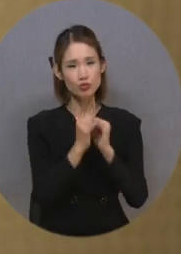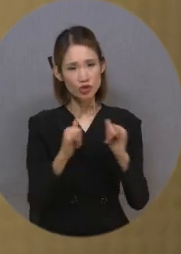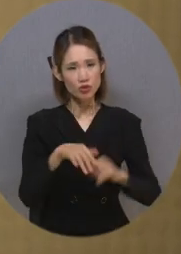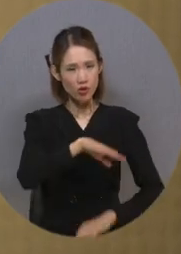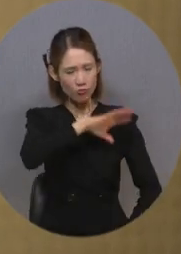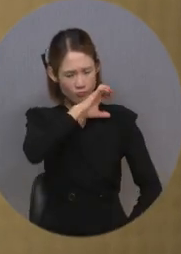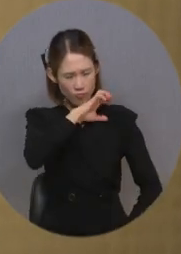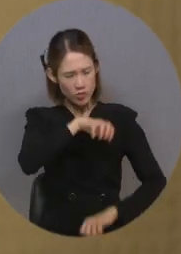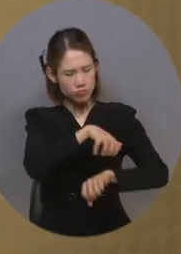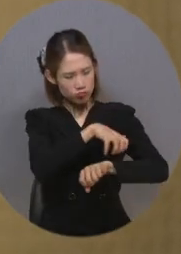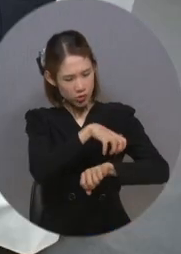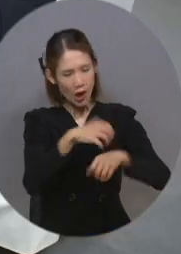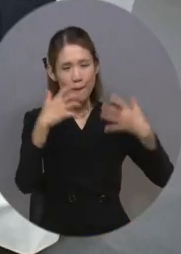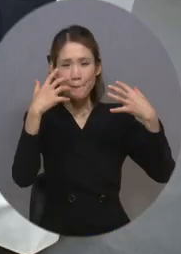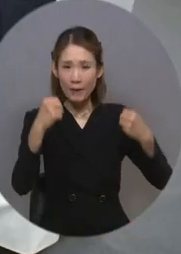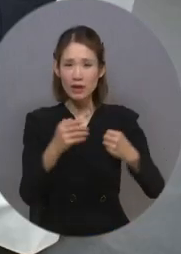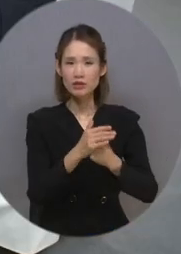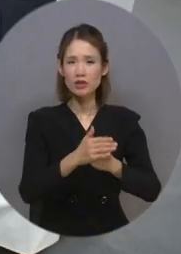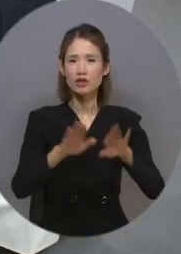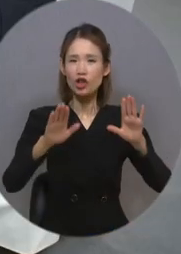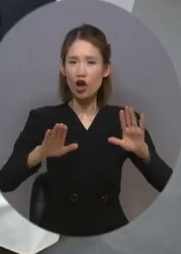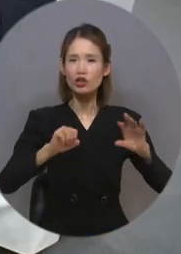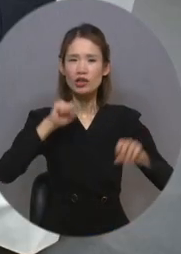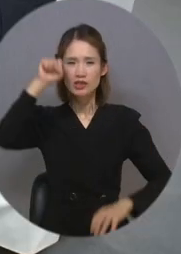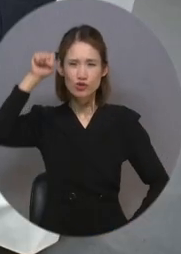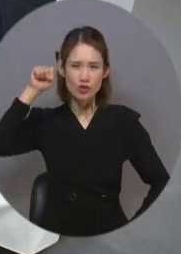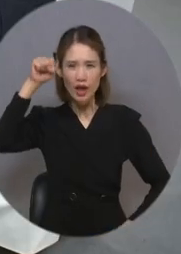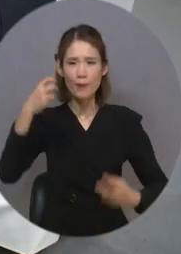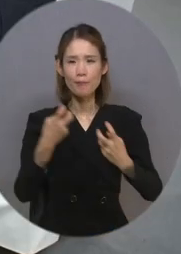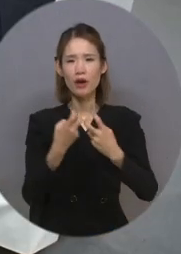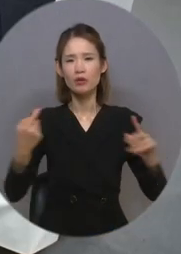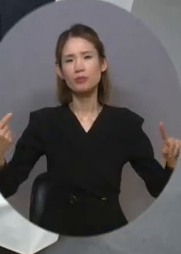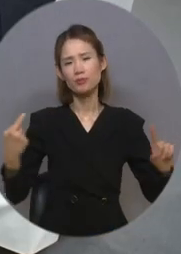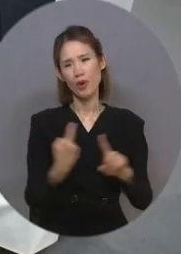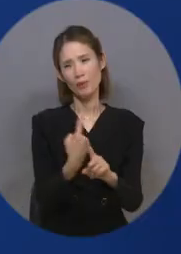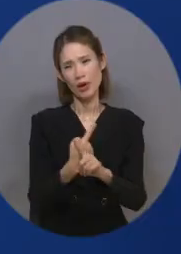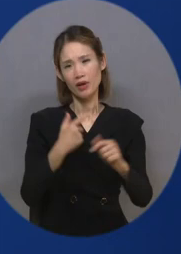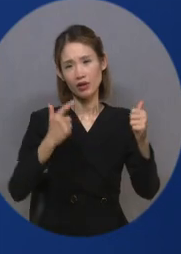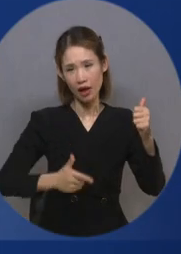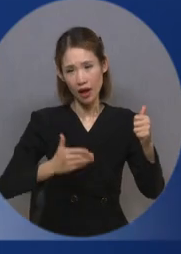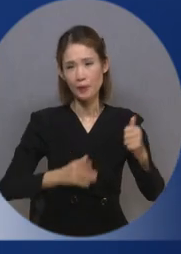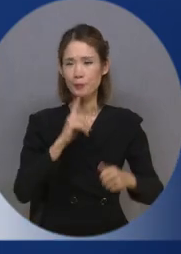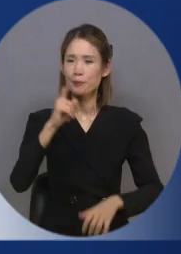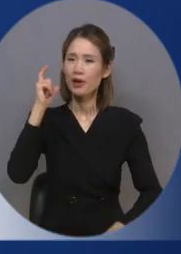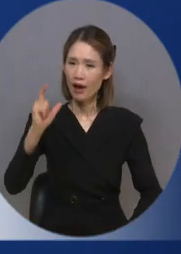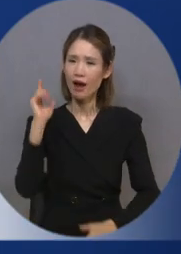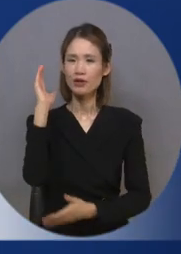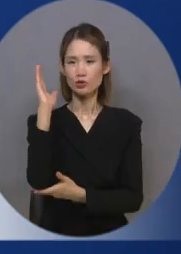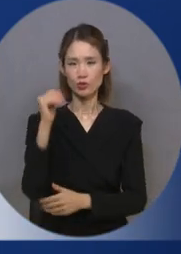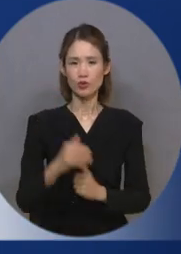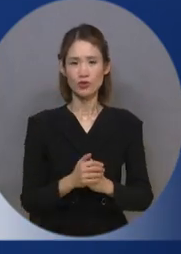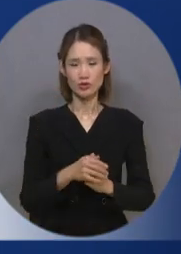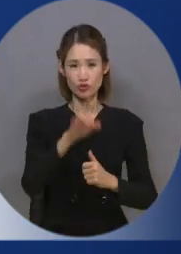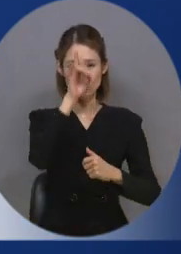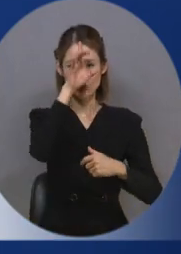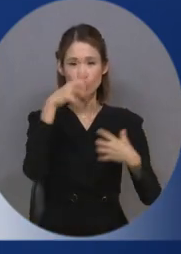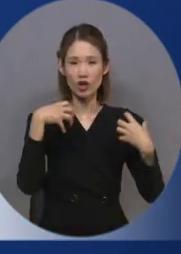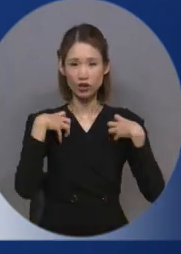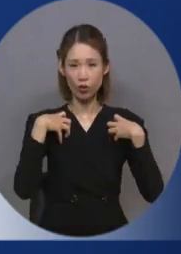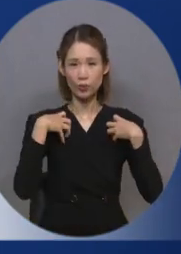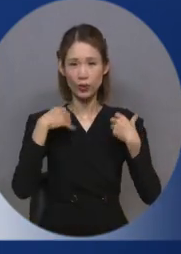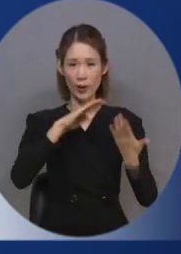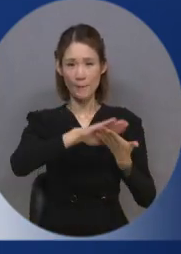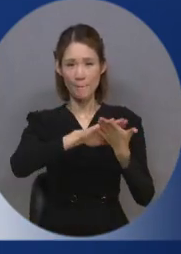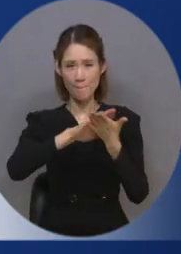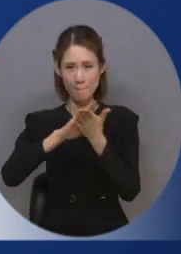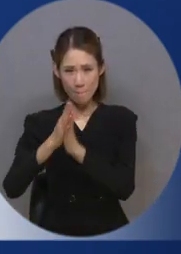불편이 가중되고 있는 만큼 현행 시위 방식의 변화를 강조했습니다. 중앙정부의 이런 변화를